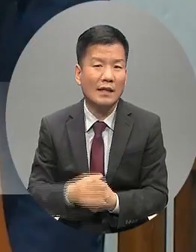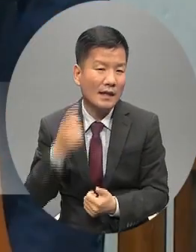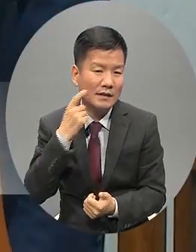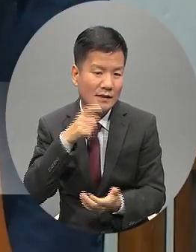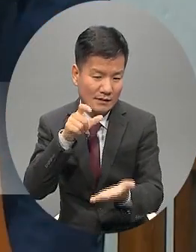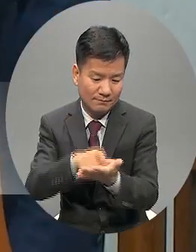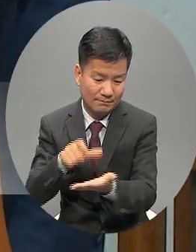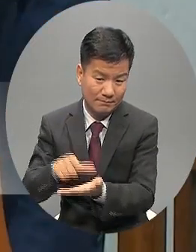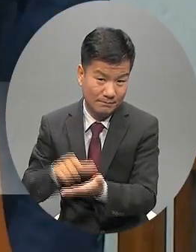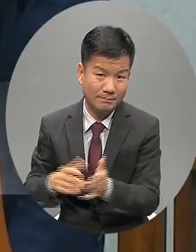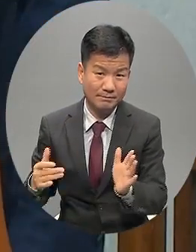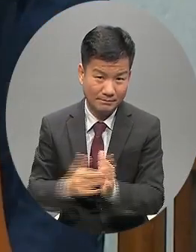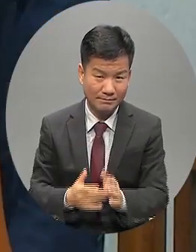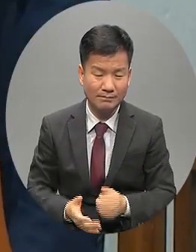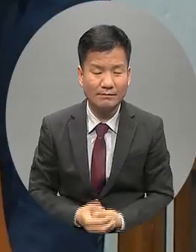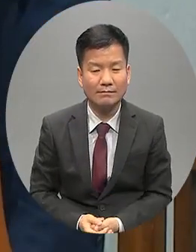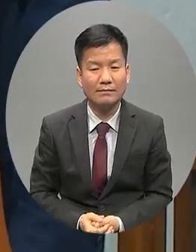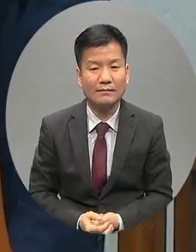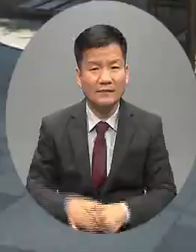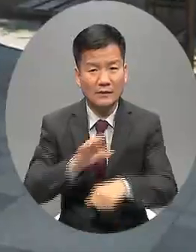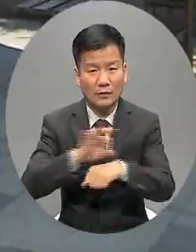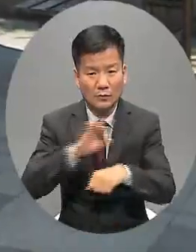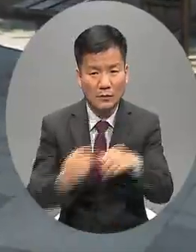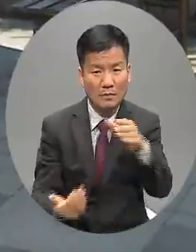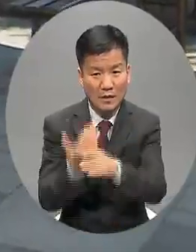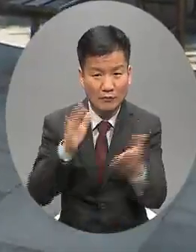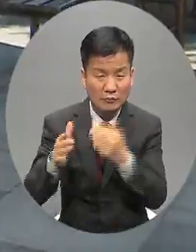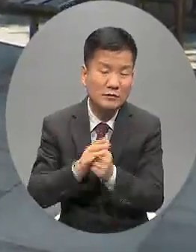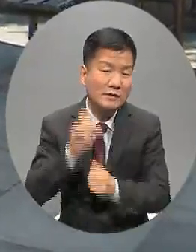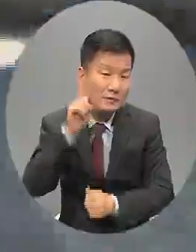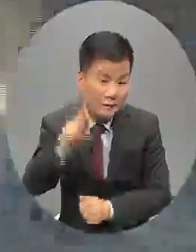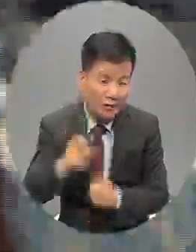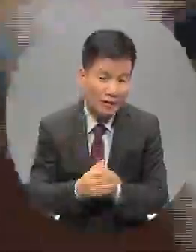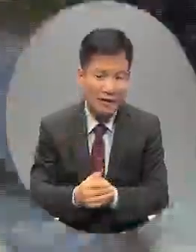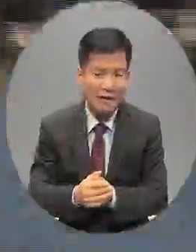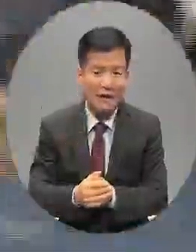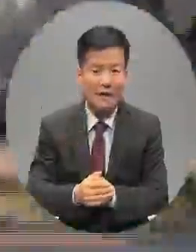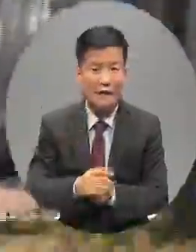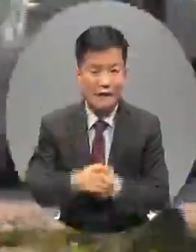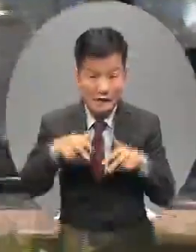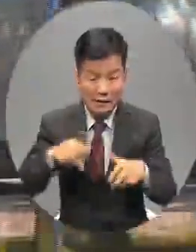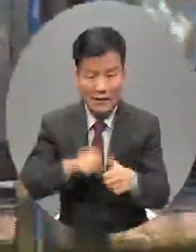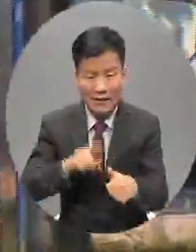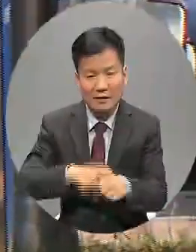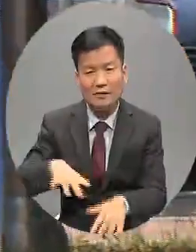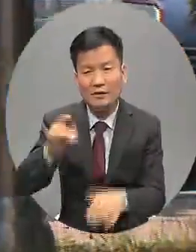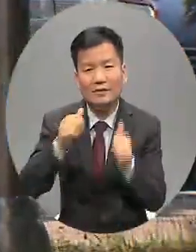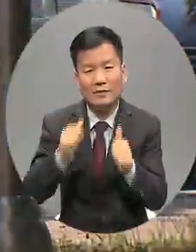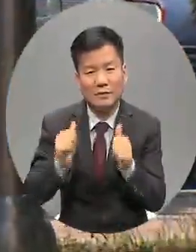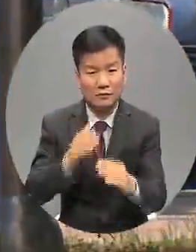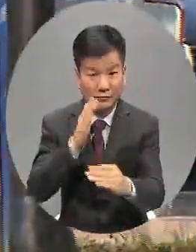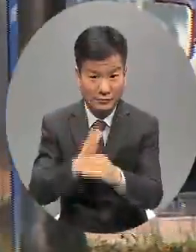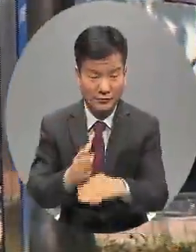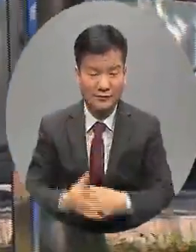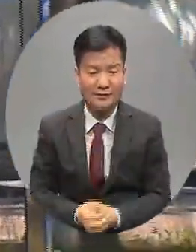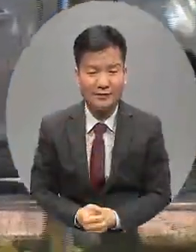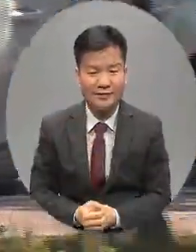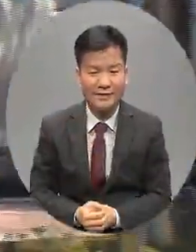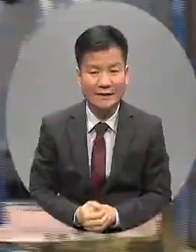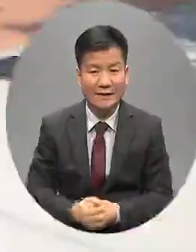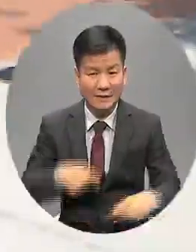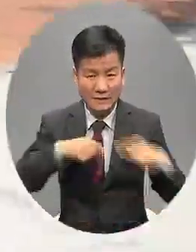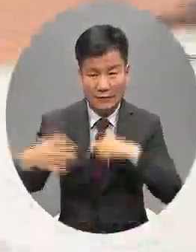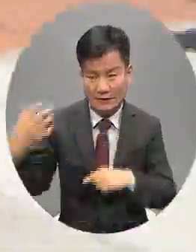허위로 기록했습니다 오송 참사 이후 11개월 만에 소방관에 대한 첫 재판이 열렸습니다 당시